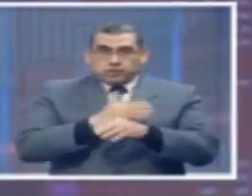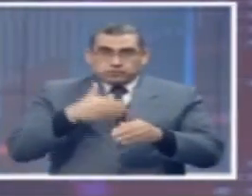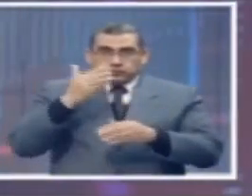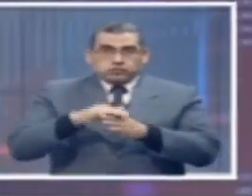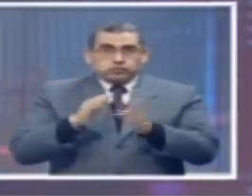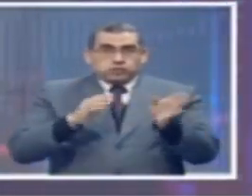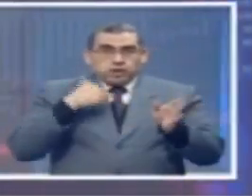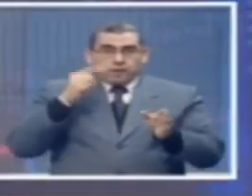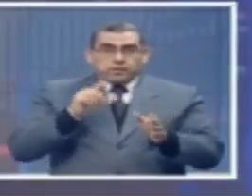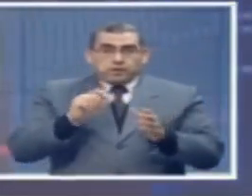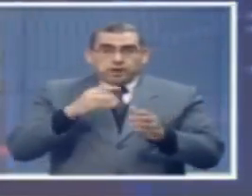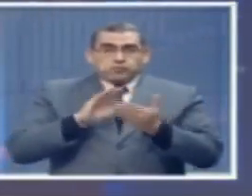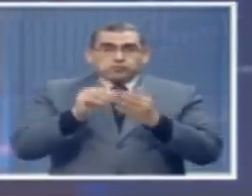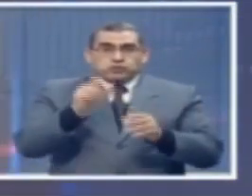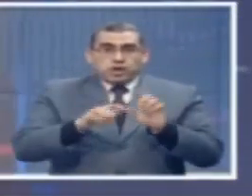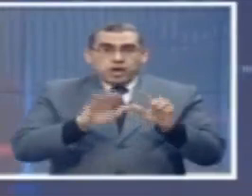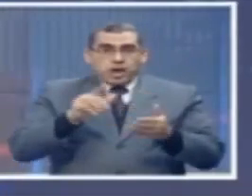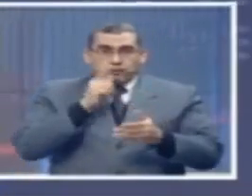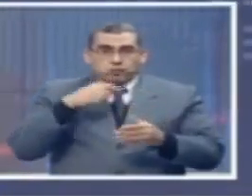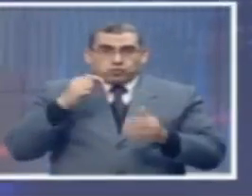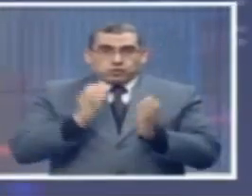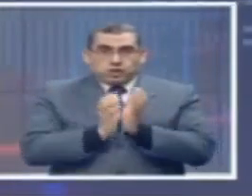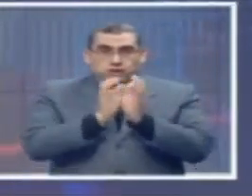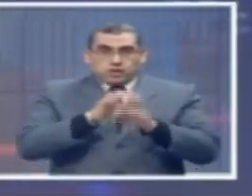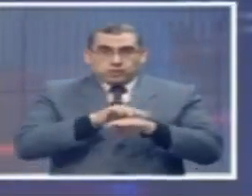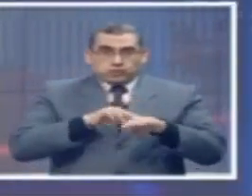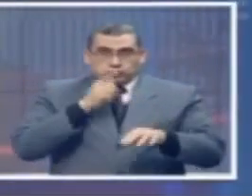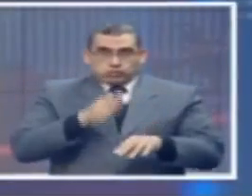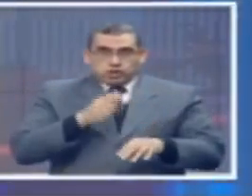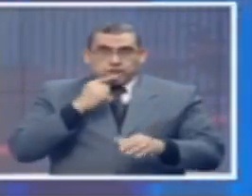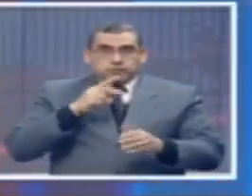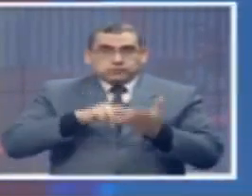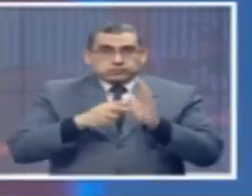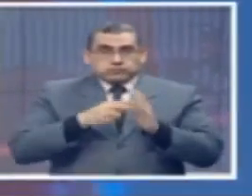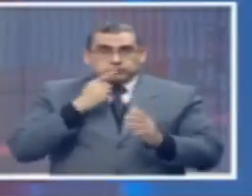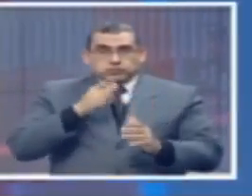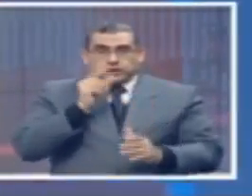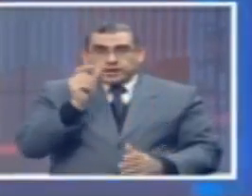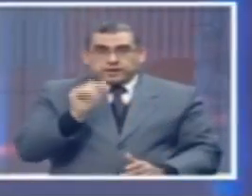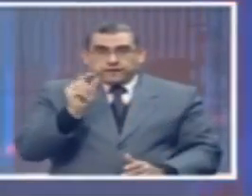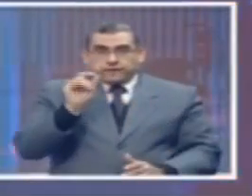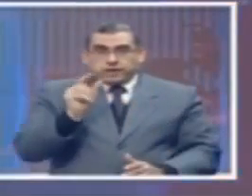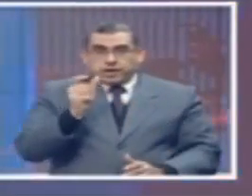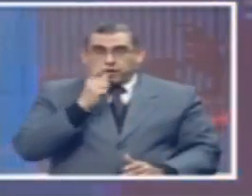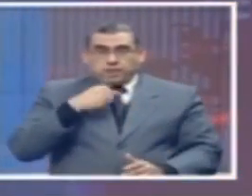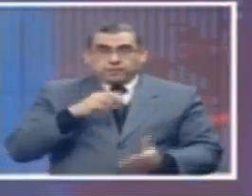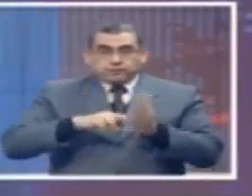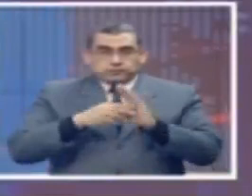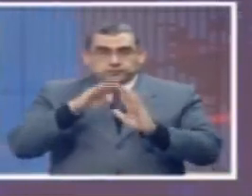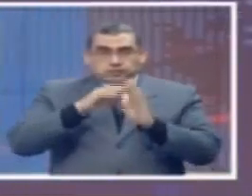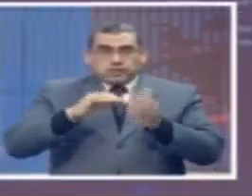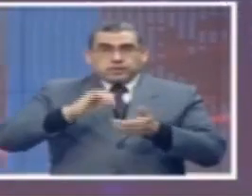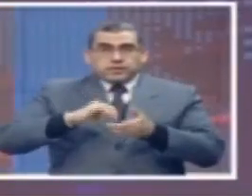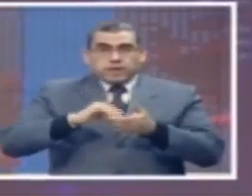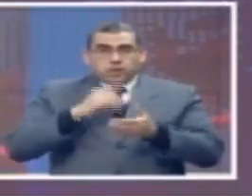على الفئات الأولى بالرعاية. أكدت وزيرة التضامن الاجتماعي نيفين القباج أن محور التعاون يتركز